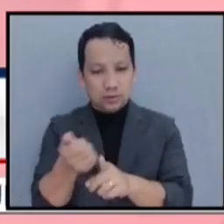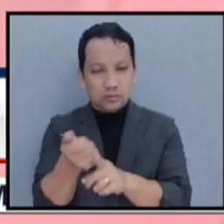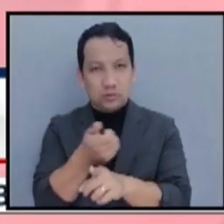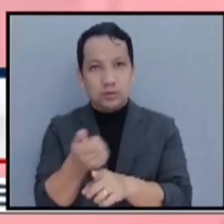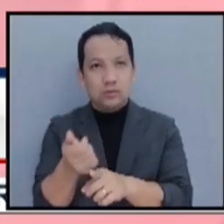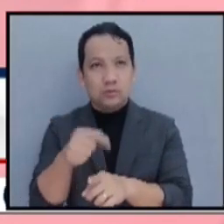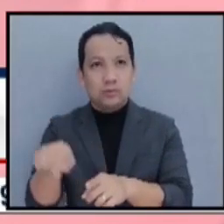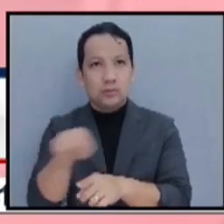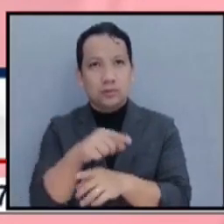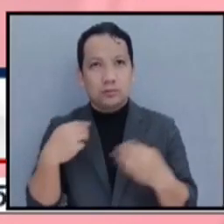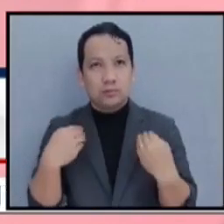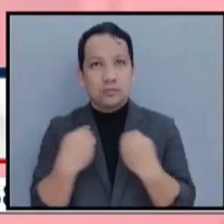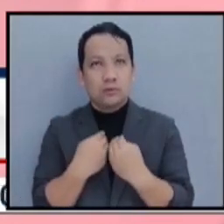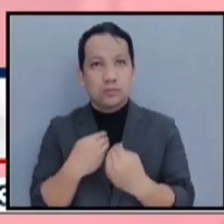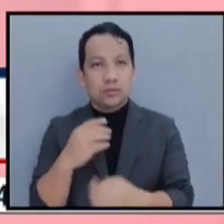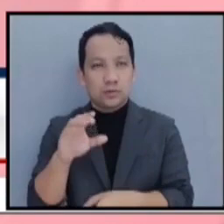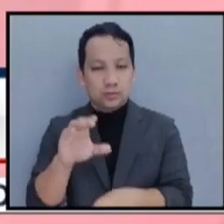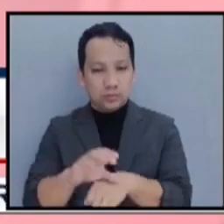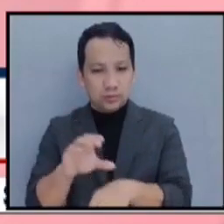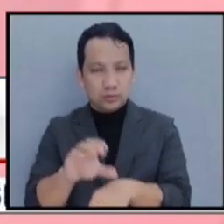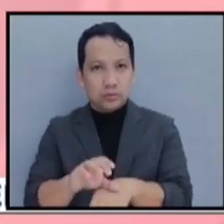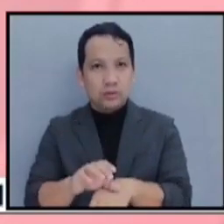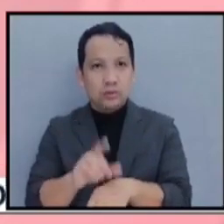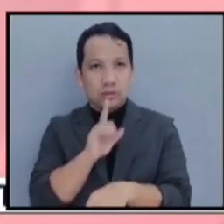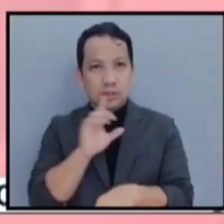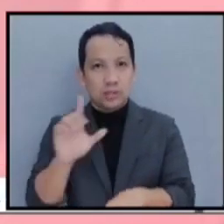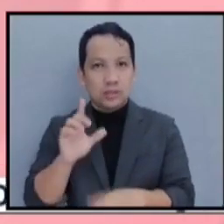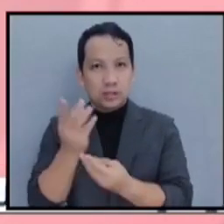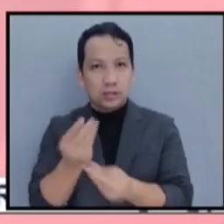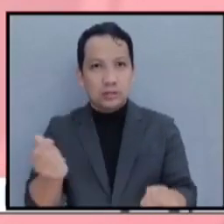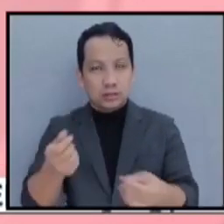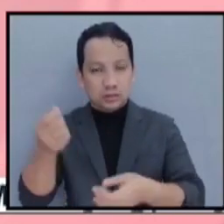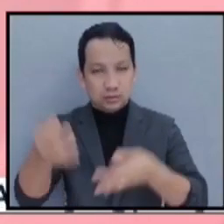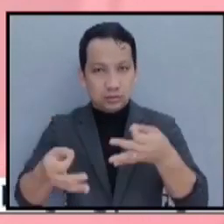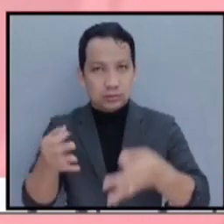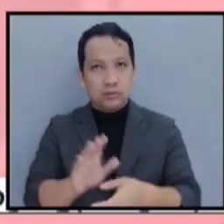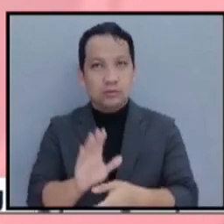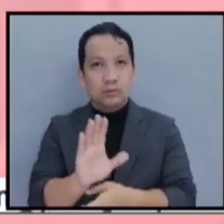miyembro ng simbahan at nangakong bibigyan ng hustisya ang mga biktima.